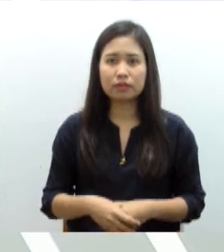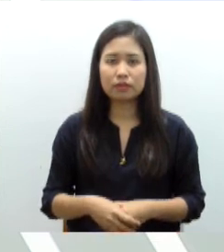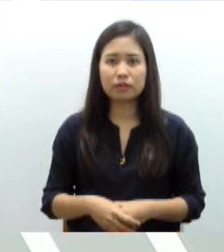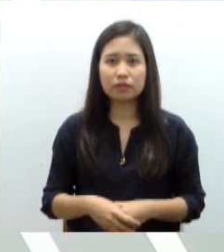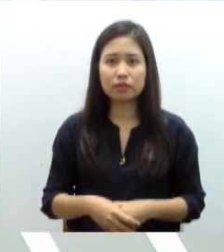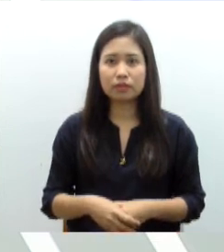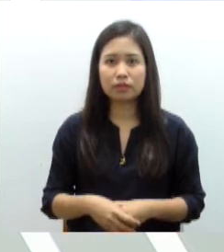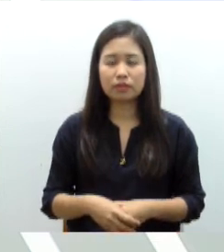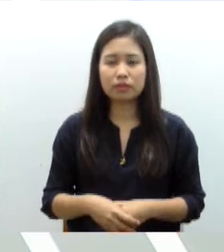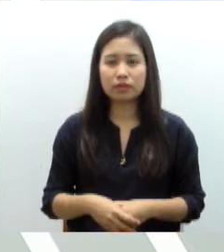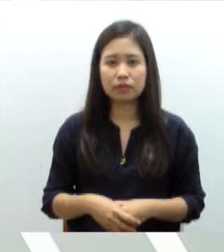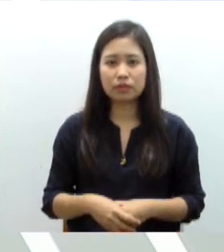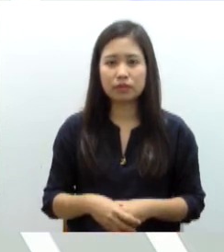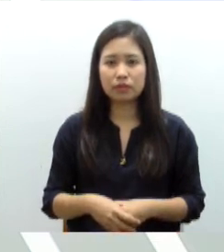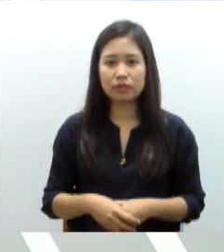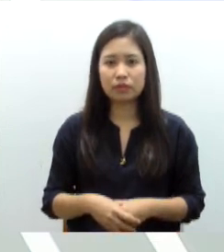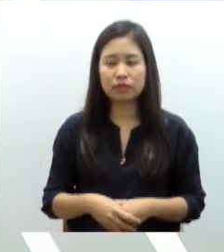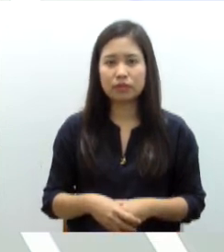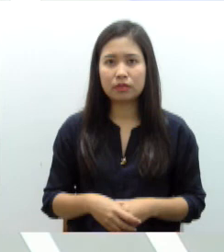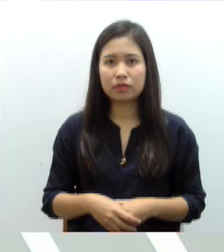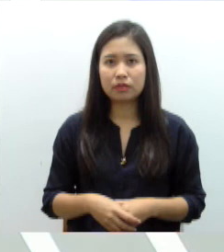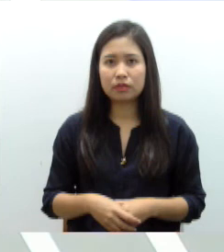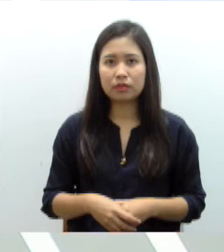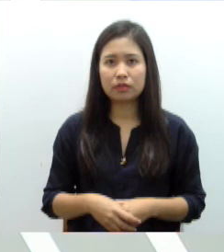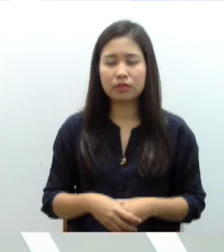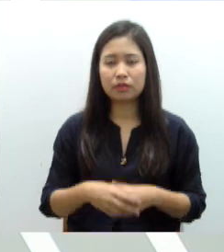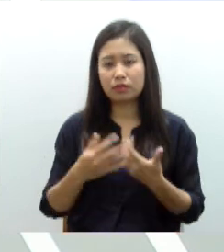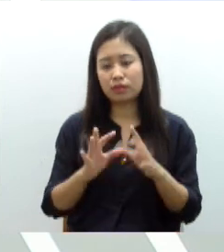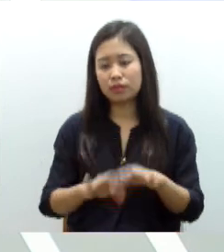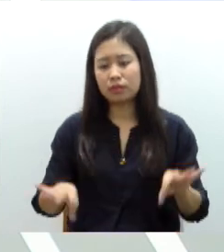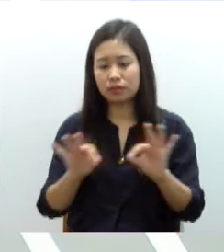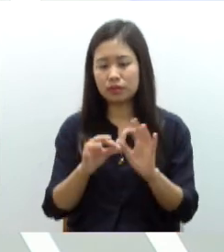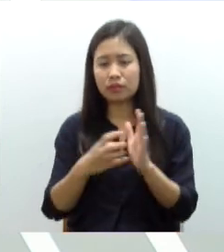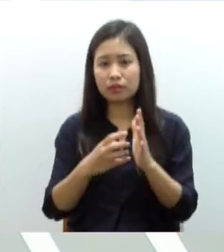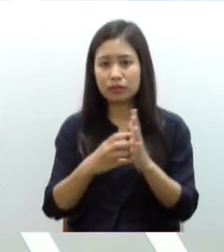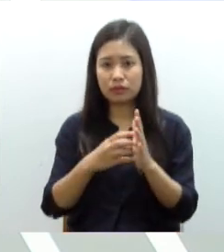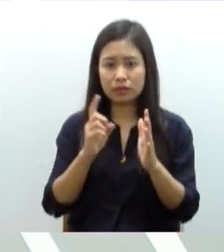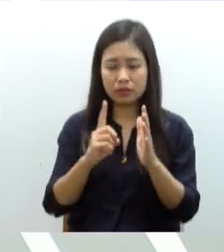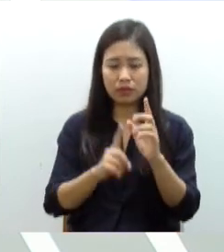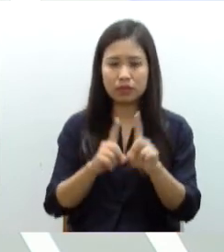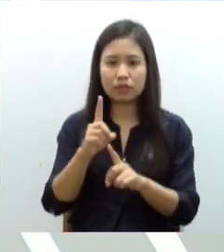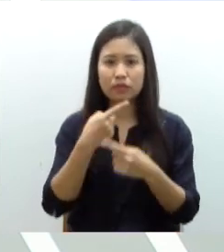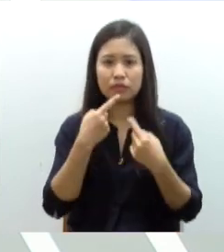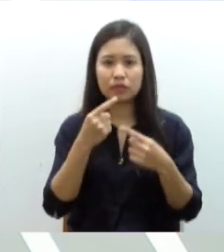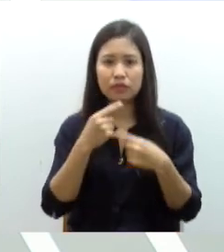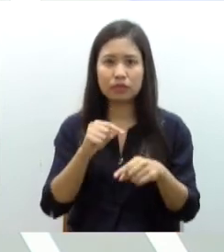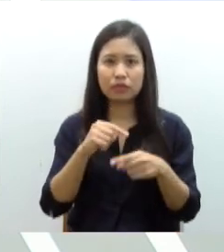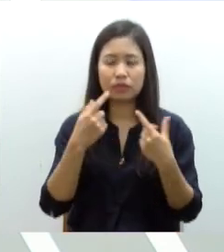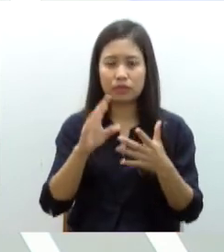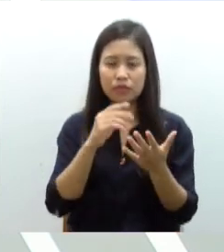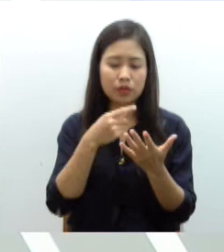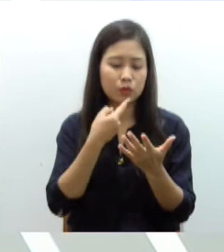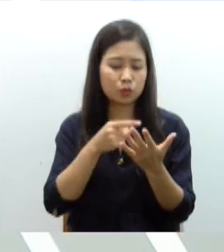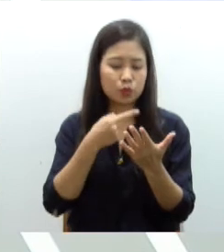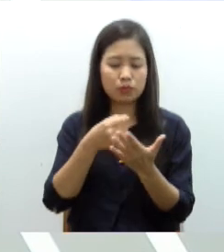ร้างเดิมเป็นหลักนะครับแล้วก็เอาผลของปี62มาพัฒนาในปี63แล้วก็มีช่องทางในการที่ให้บุคคลภายนอกเข้ามาตอบคำถามเพื่อสะท้อน